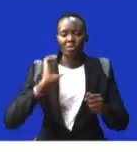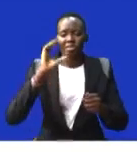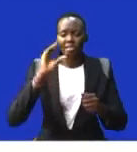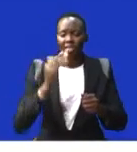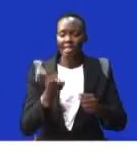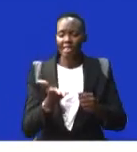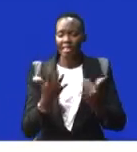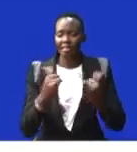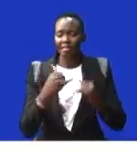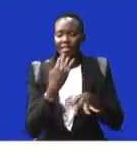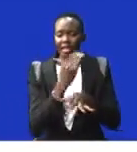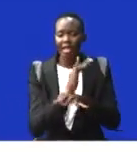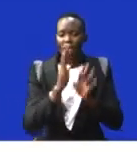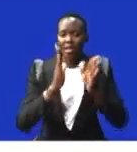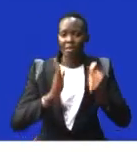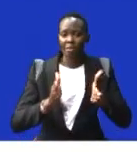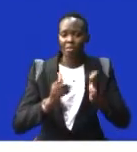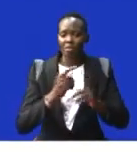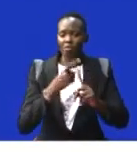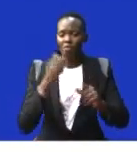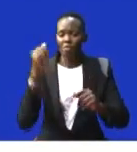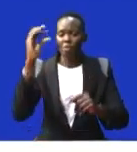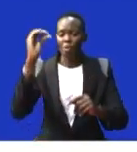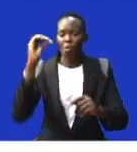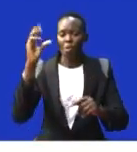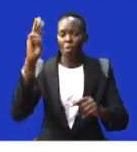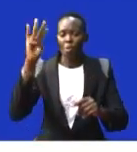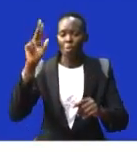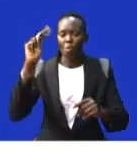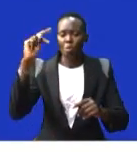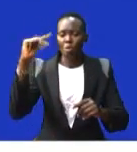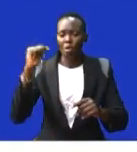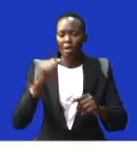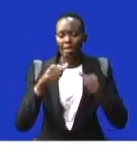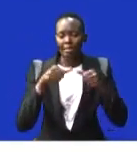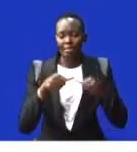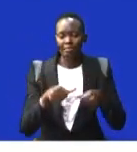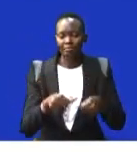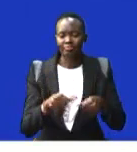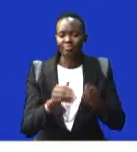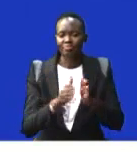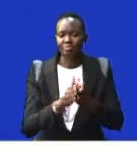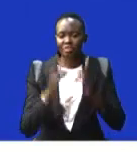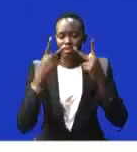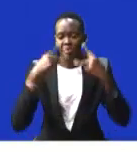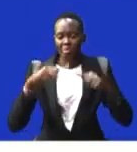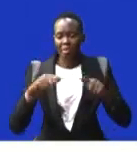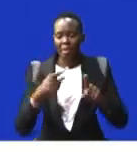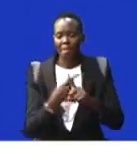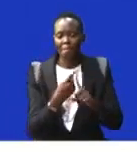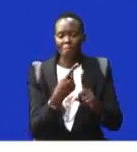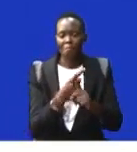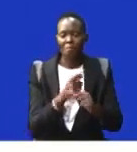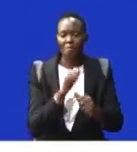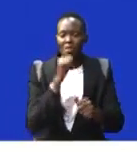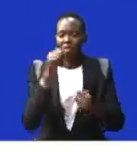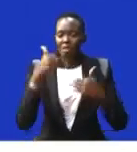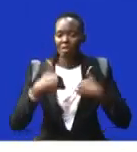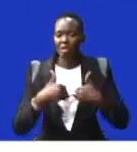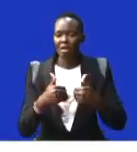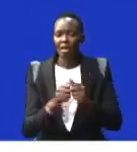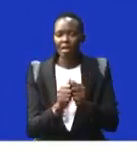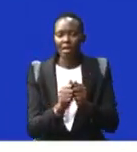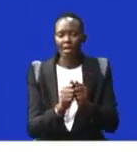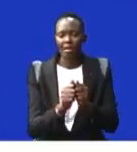Kisumu, koro kwayo oganda go eko mowuok Obunga mar mondo mi koro gidagi kwe kendo kik ywaruok moro amora chak nenre kaka ne obedo higni go